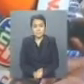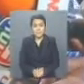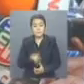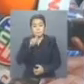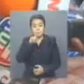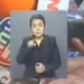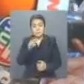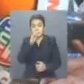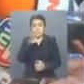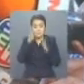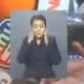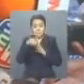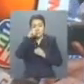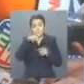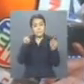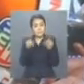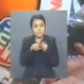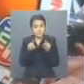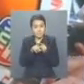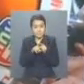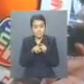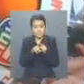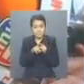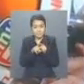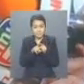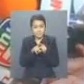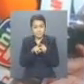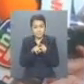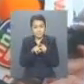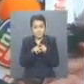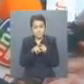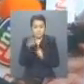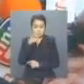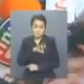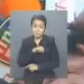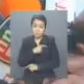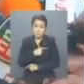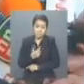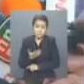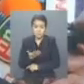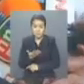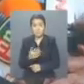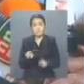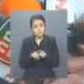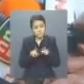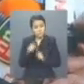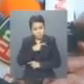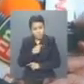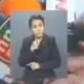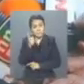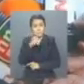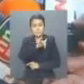แล้วก็ในความไม่พอใจกันก็มีความพอใจกันในความโกร